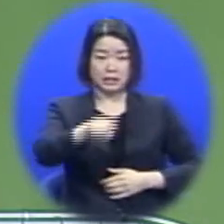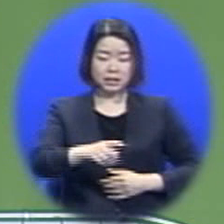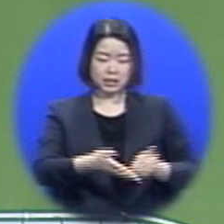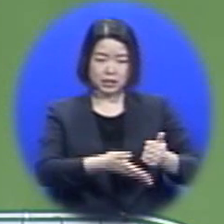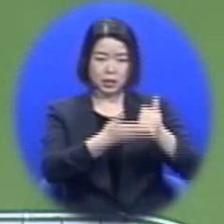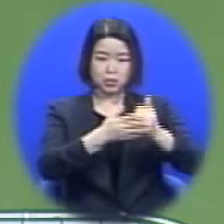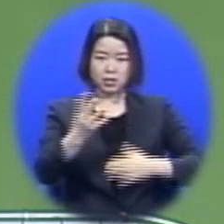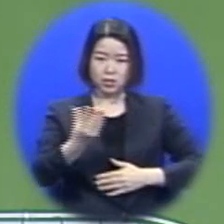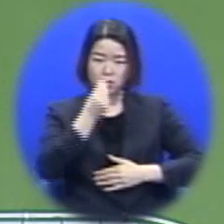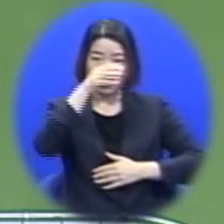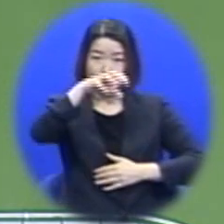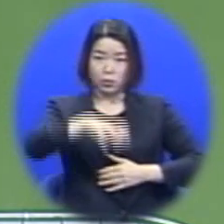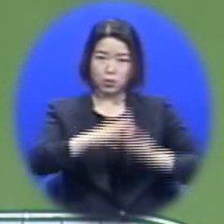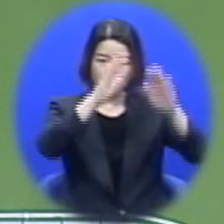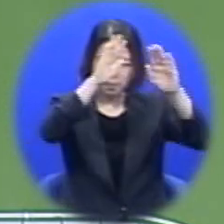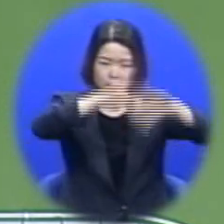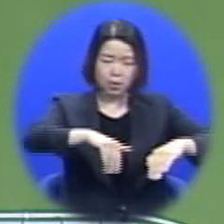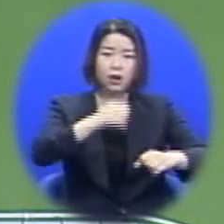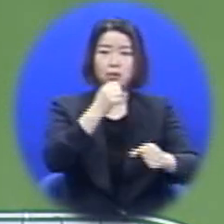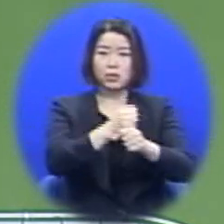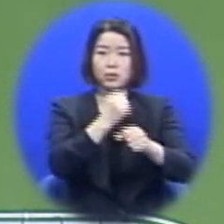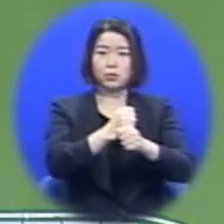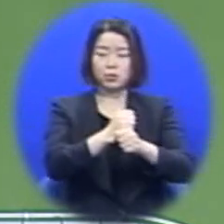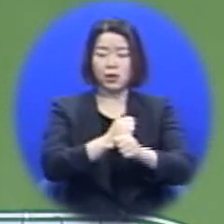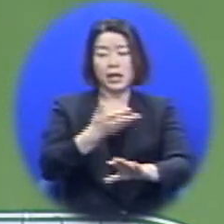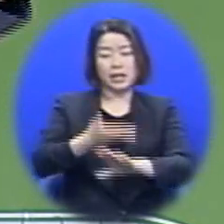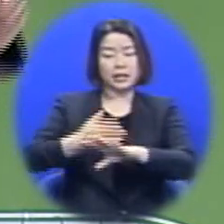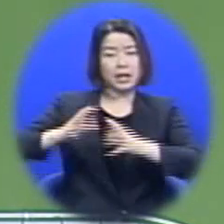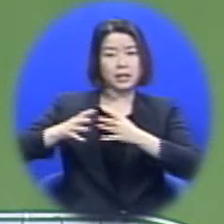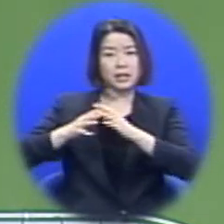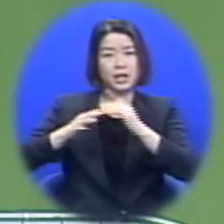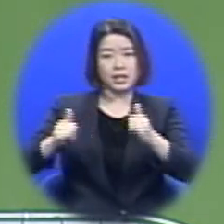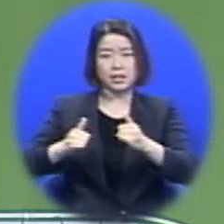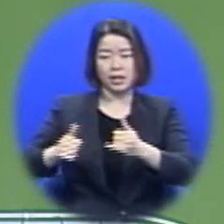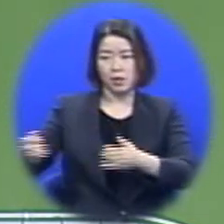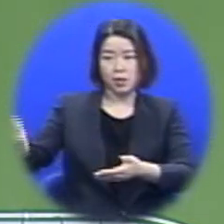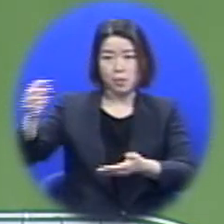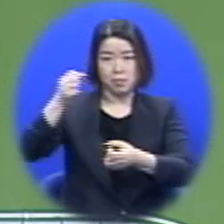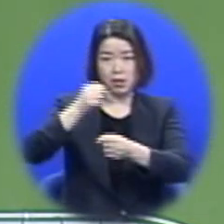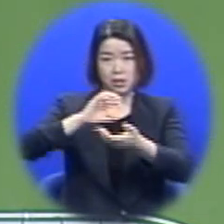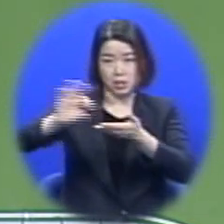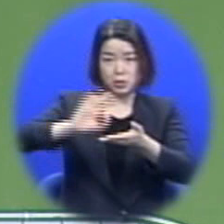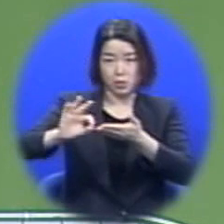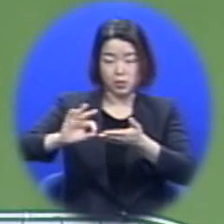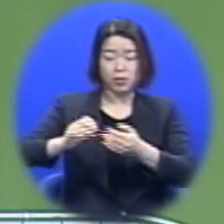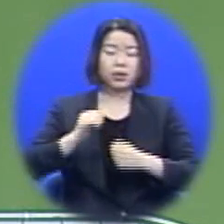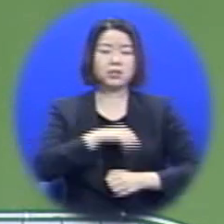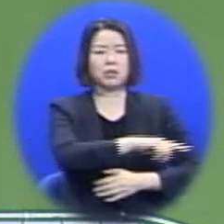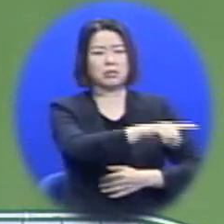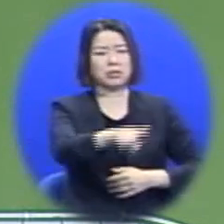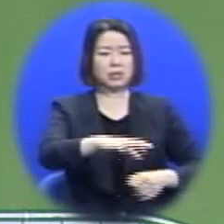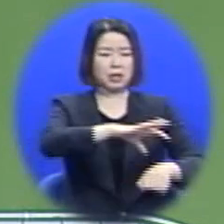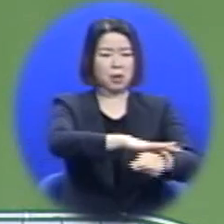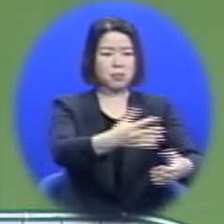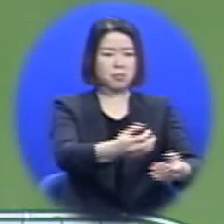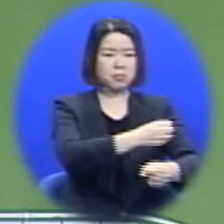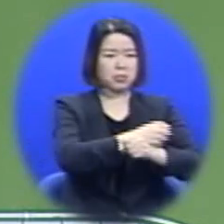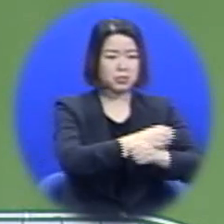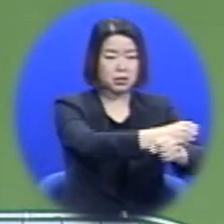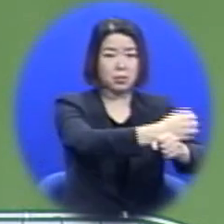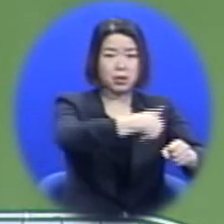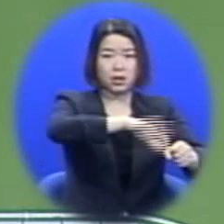무너뜨리시고 그리고 그들을 이방인들을 세워서 다 포로로 잡아가 버립니다. 그 비참함은 말할 수가